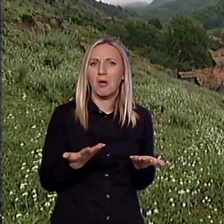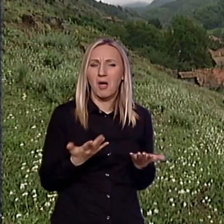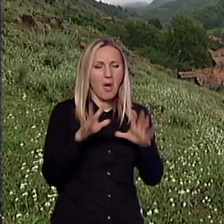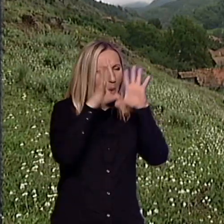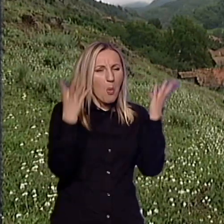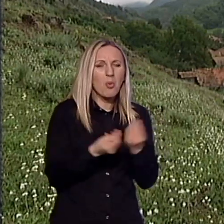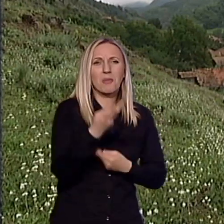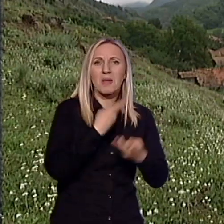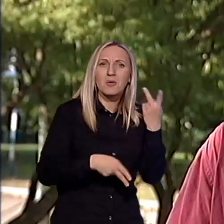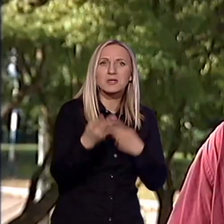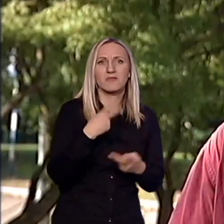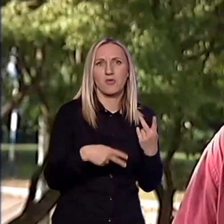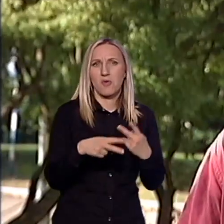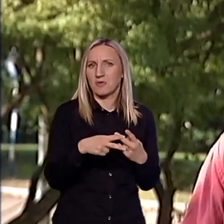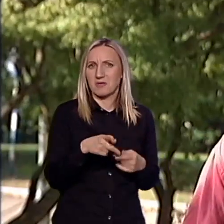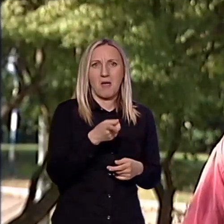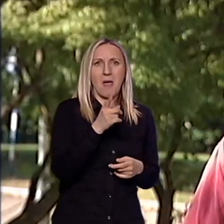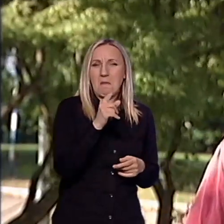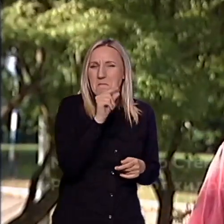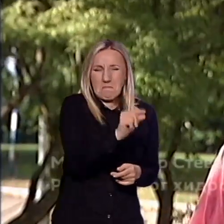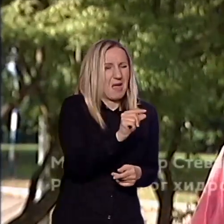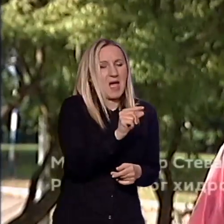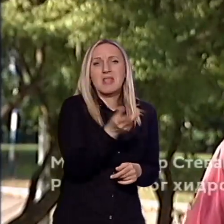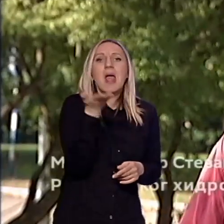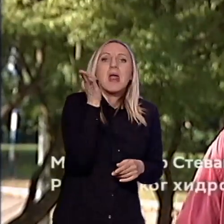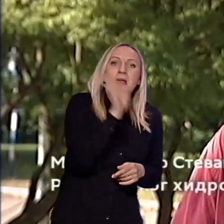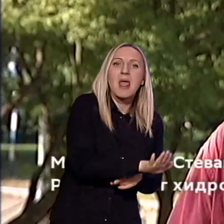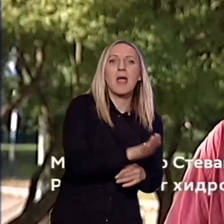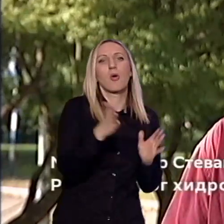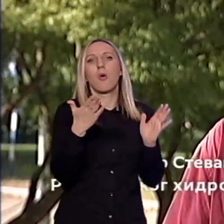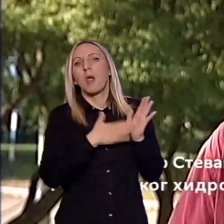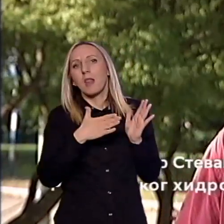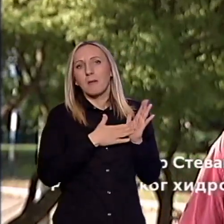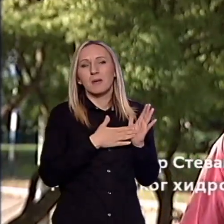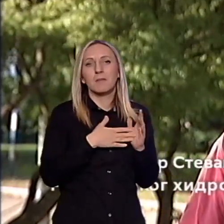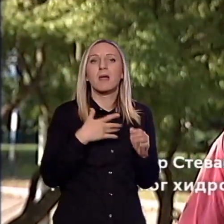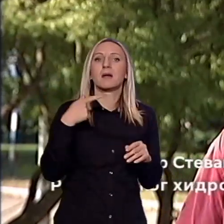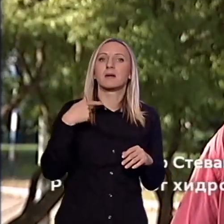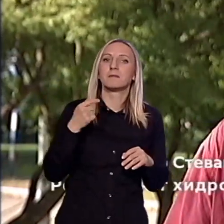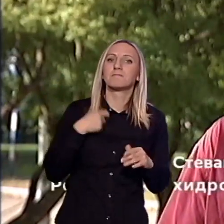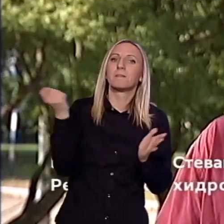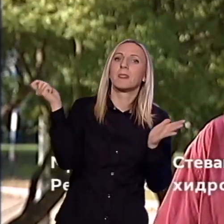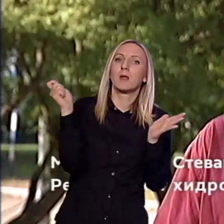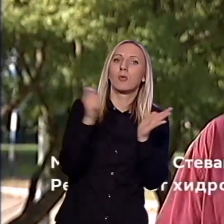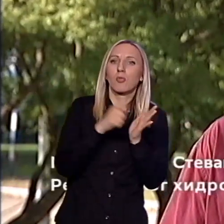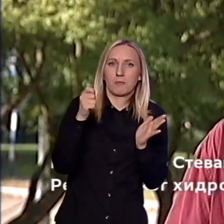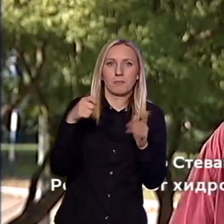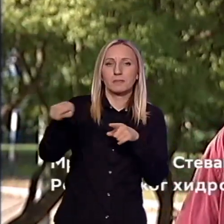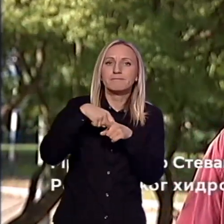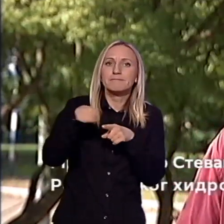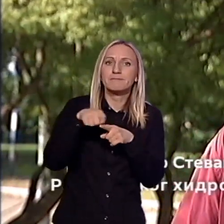Ukupna proizvodnja na mini hidroelektranama je manja od dobiti koja se ostvari jednim